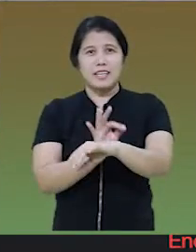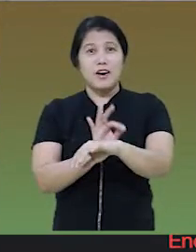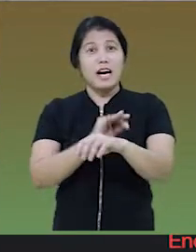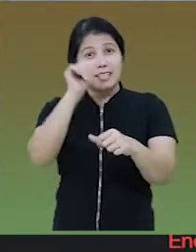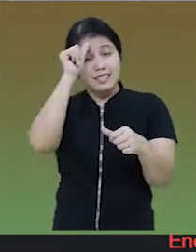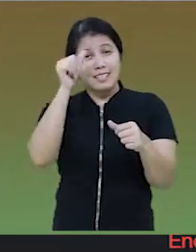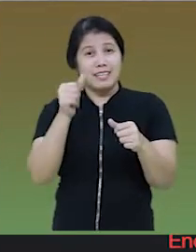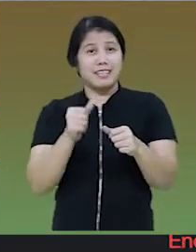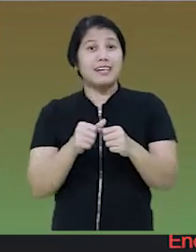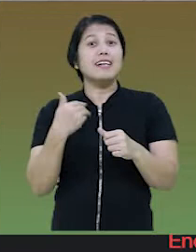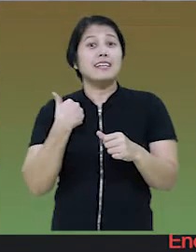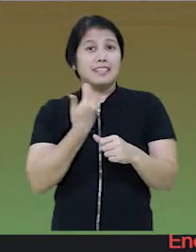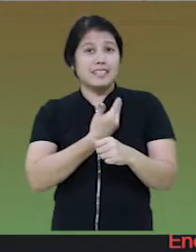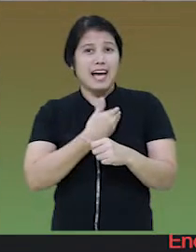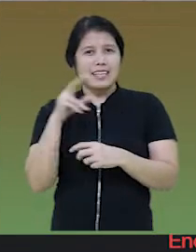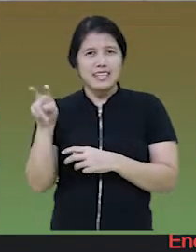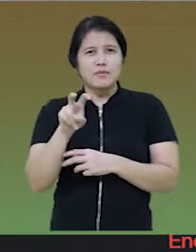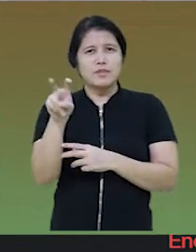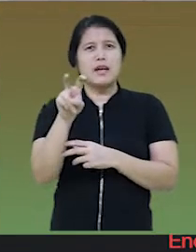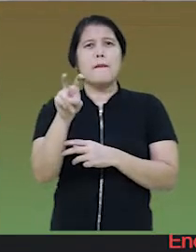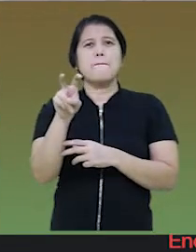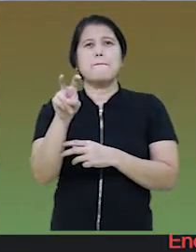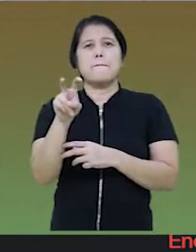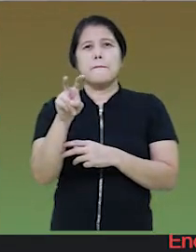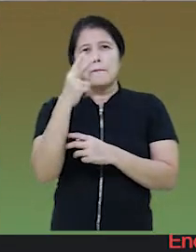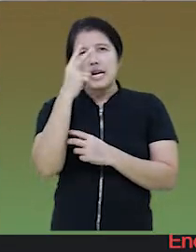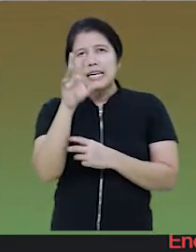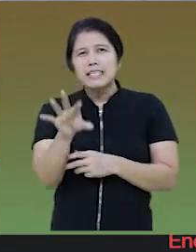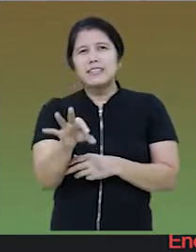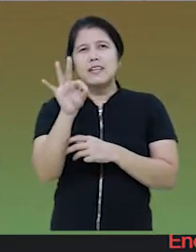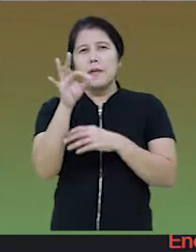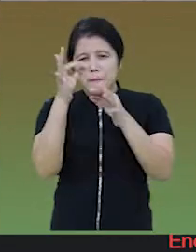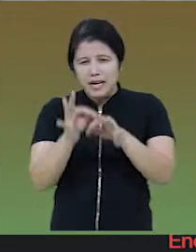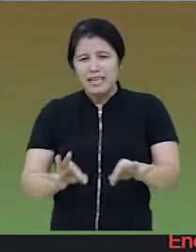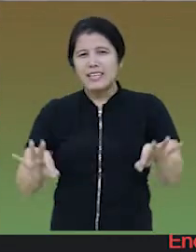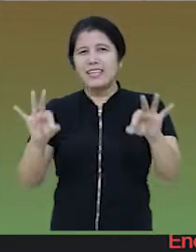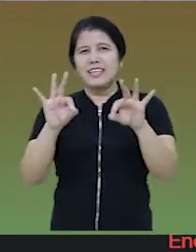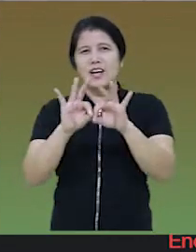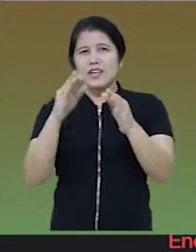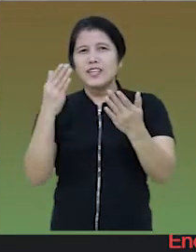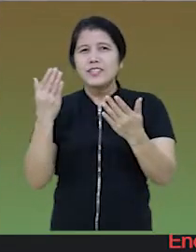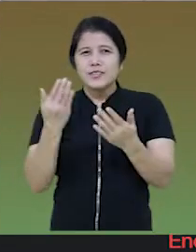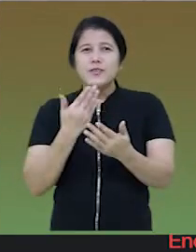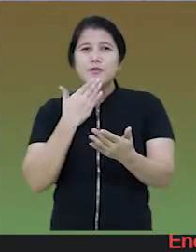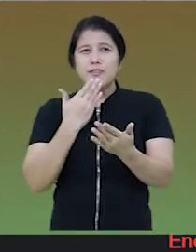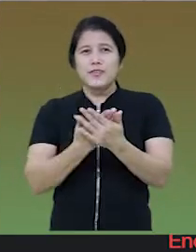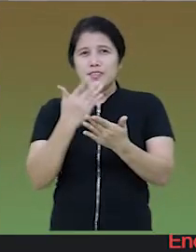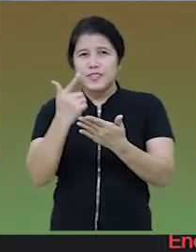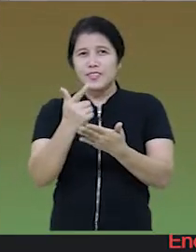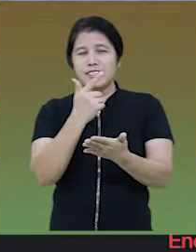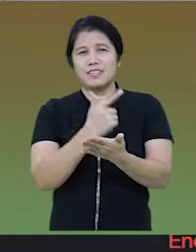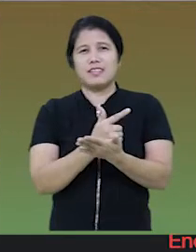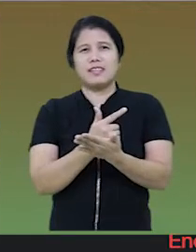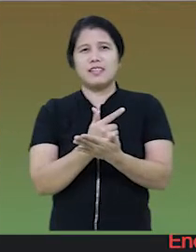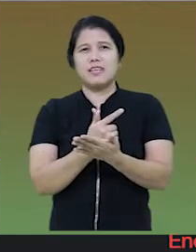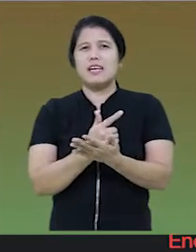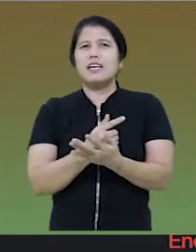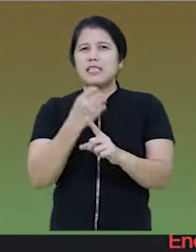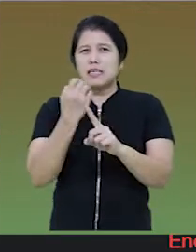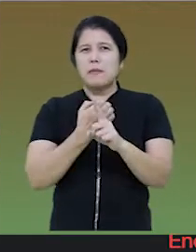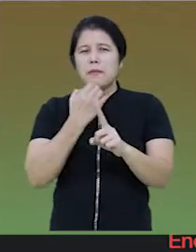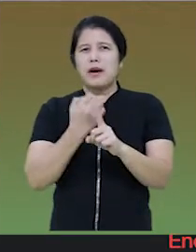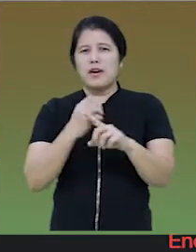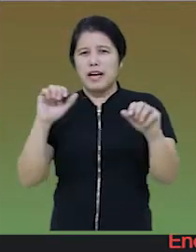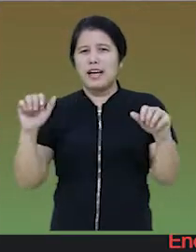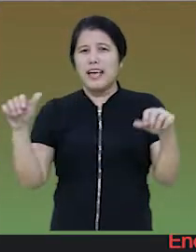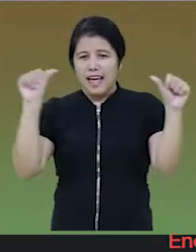relo. Tandaan, sa ating adventure ay makakatuklas tayo ng mga mahalagang gintong kaalaman sa bawat aghamon